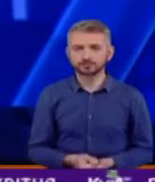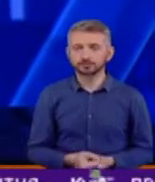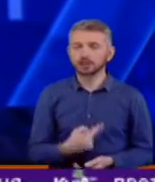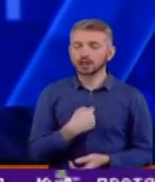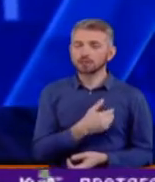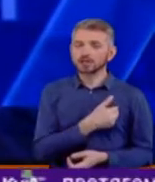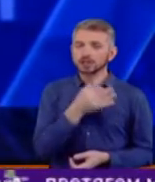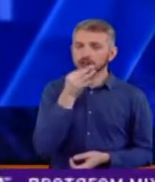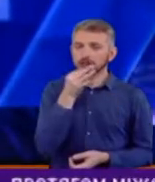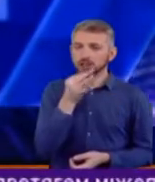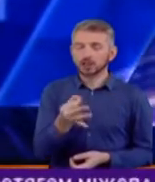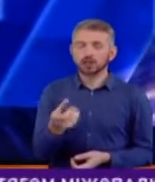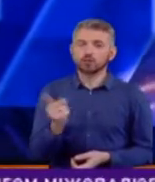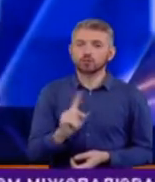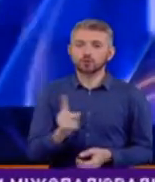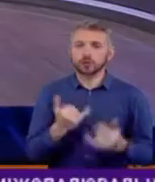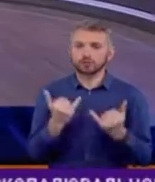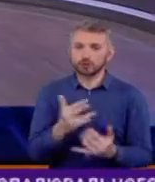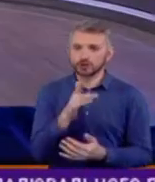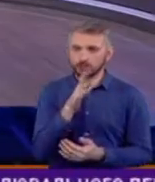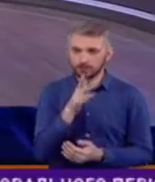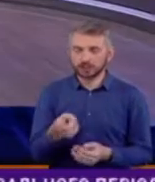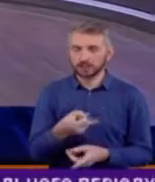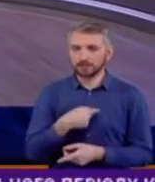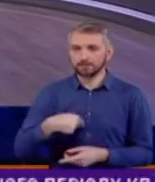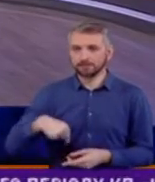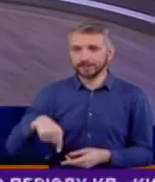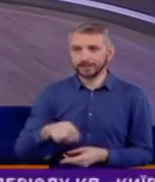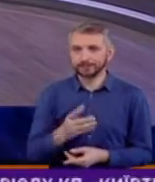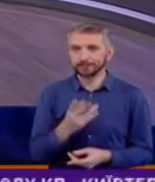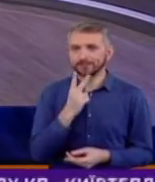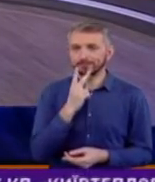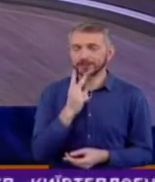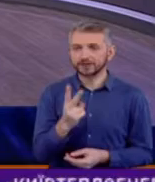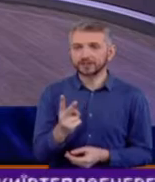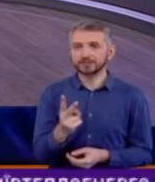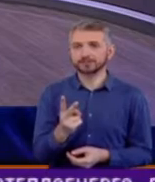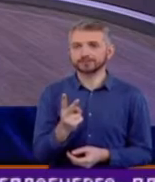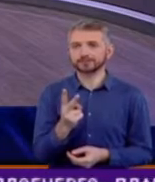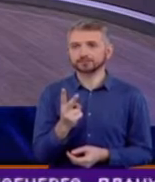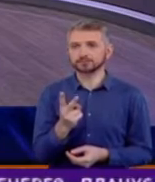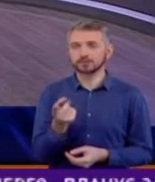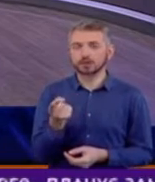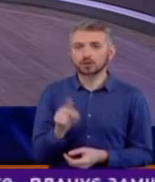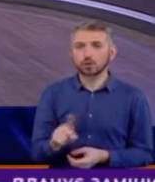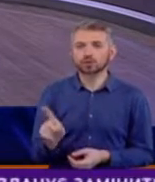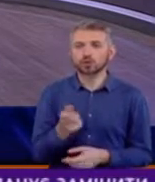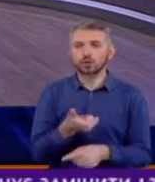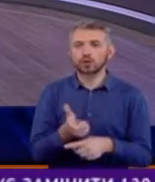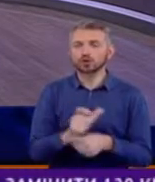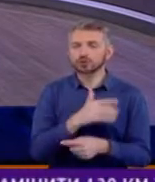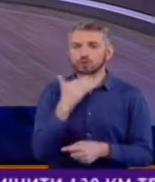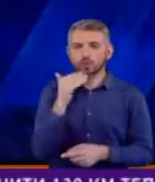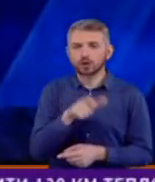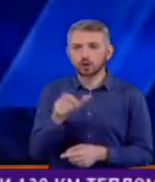би сказала про те, що на сьогоднішній момент ми бачимо те, що дуже багато